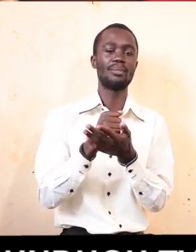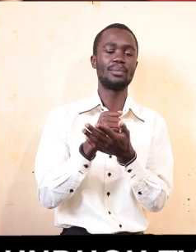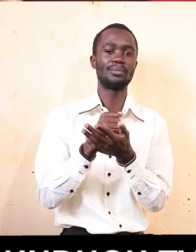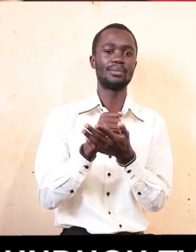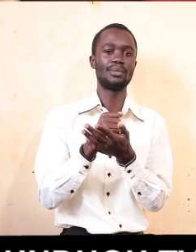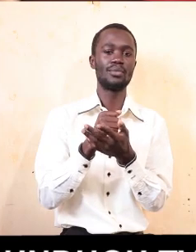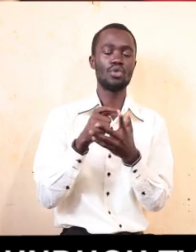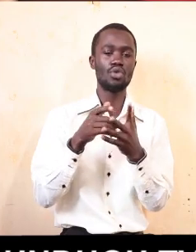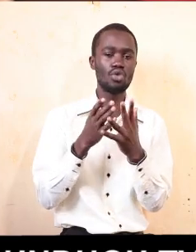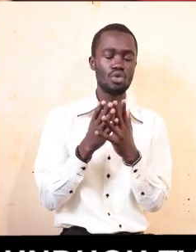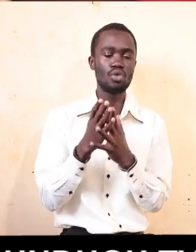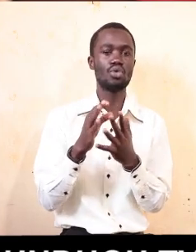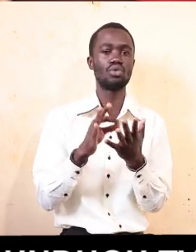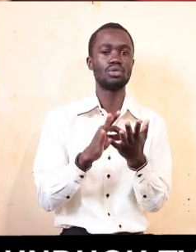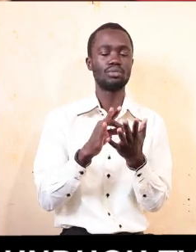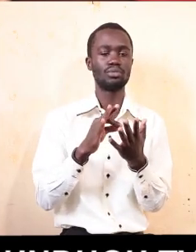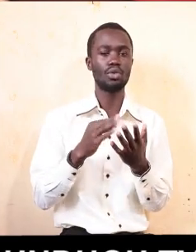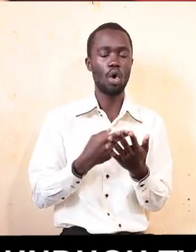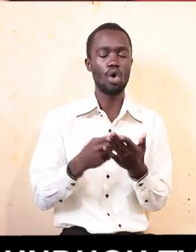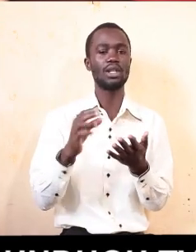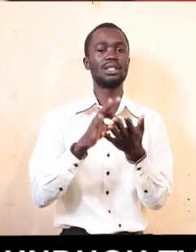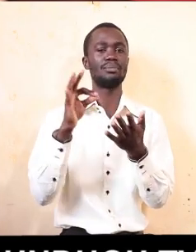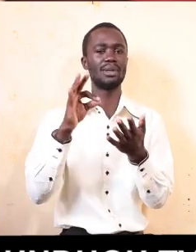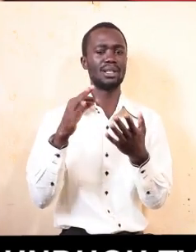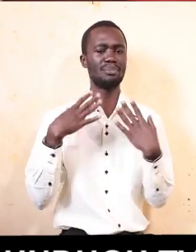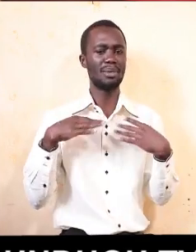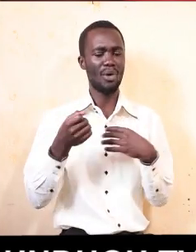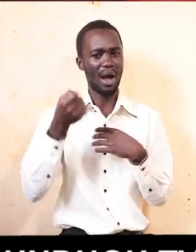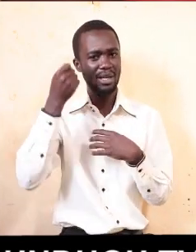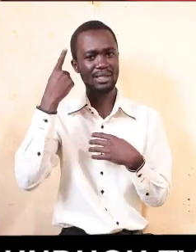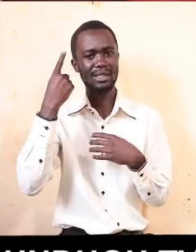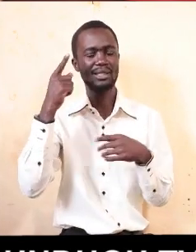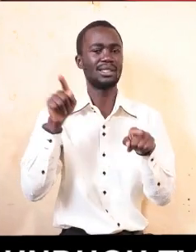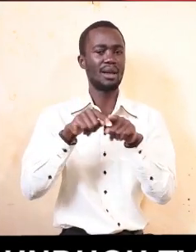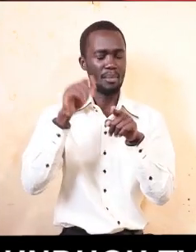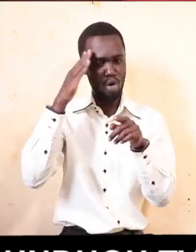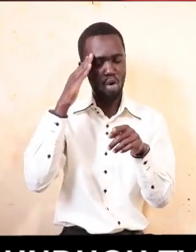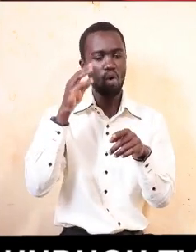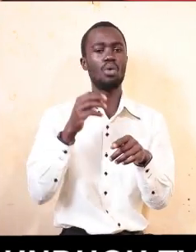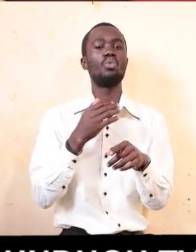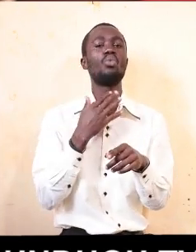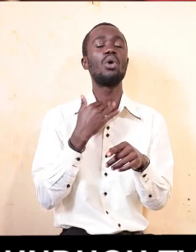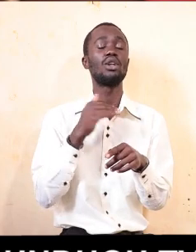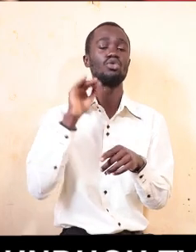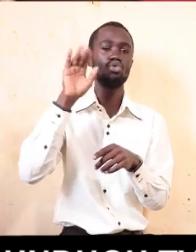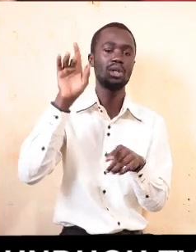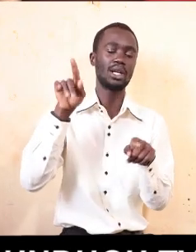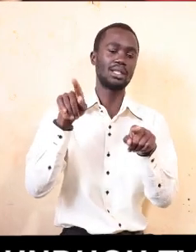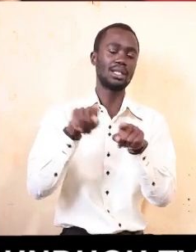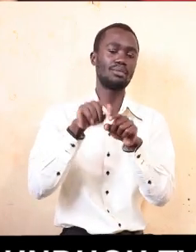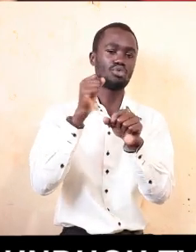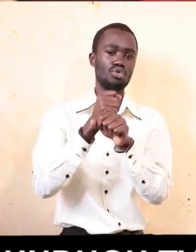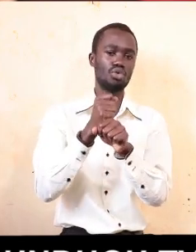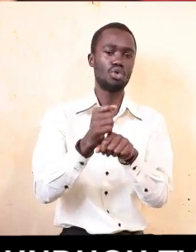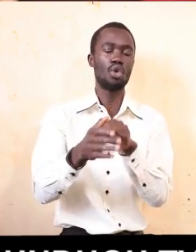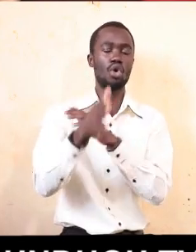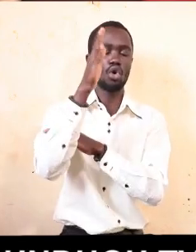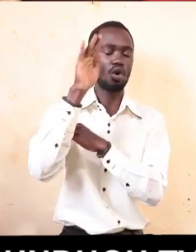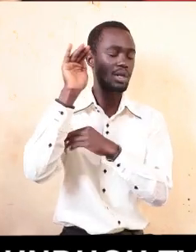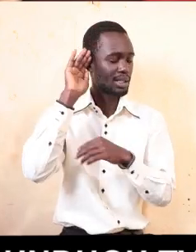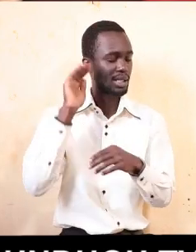Roho Mtakatifu kuyaelewa na kuyatafakari yaliyo mapenzi yako na kuyatenda. Hee Bwana